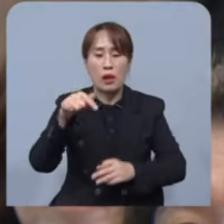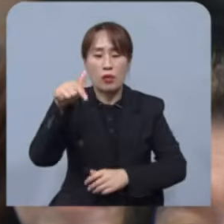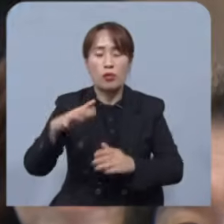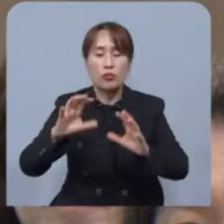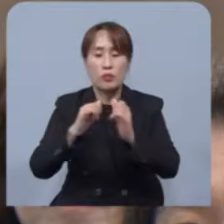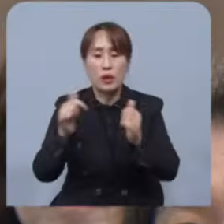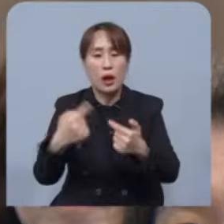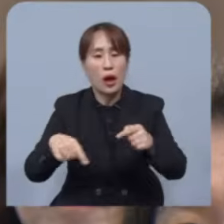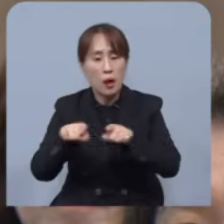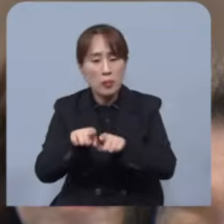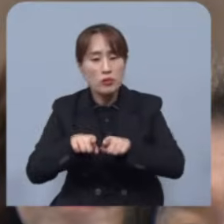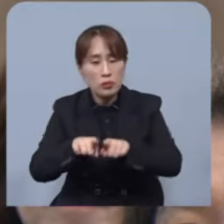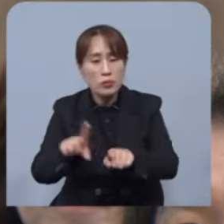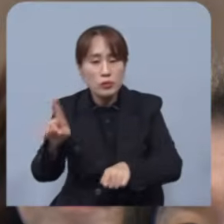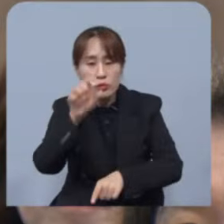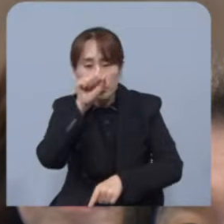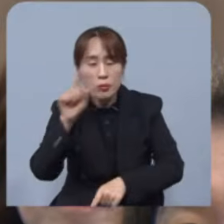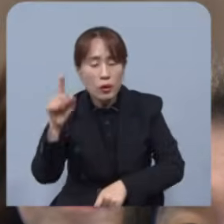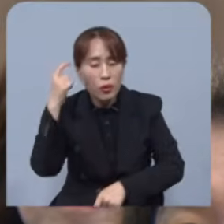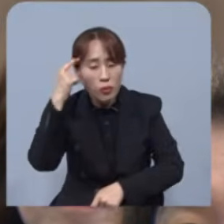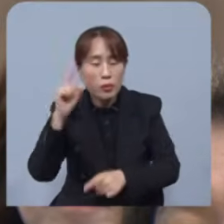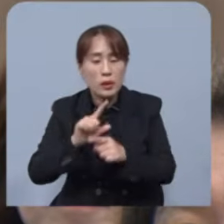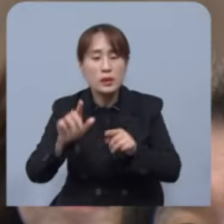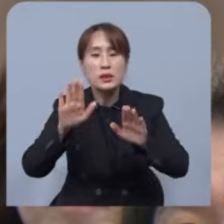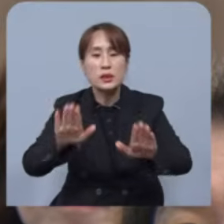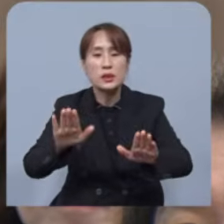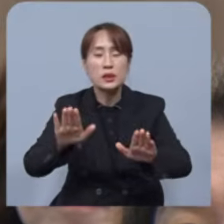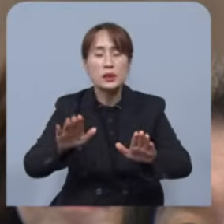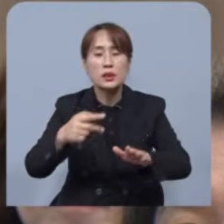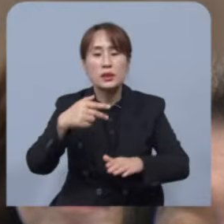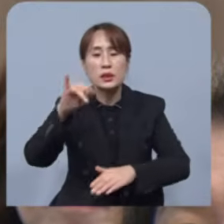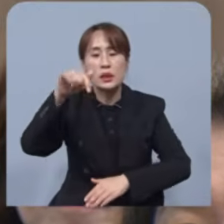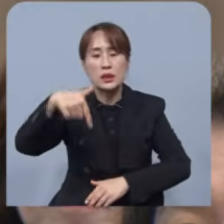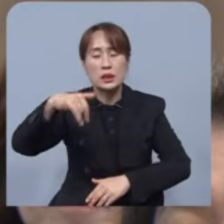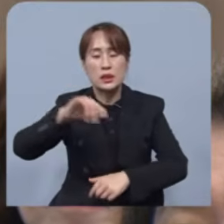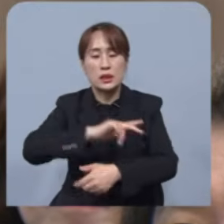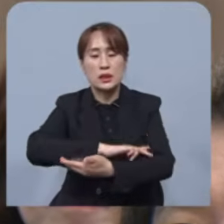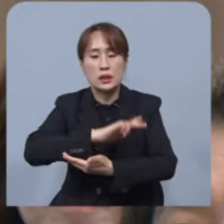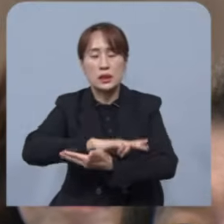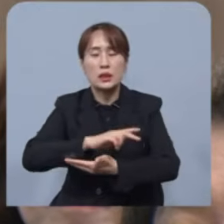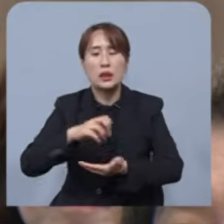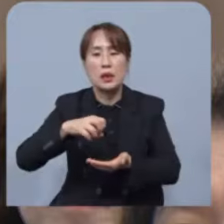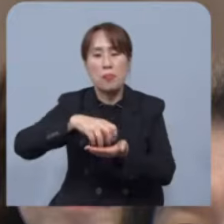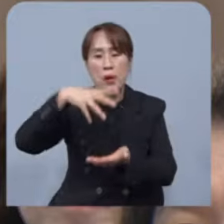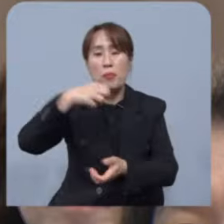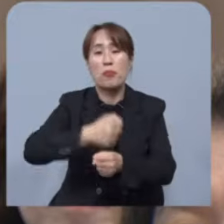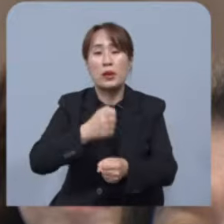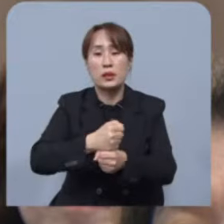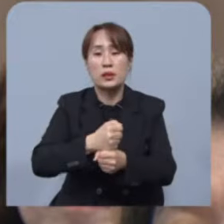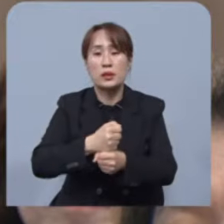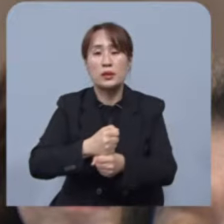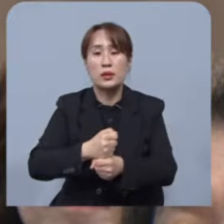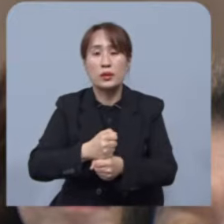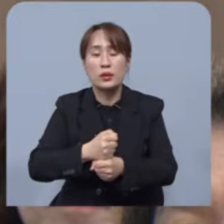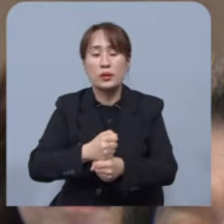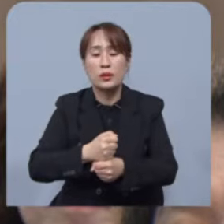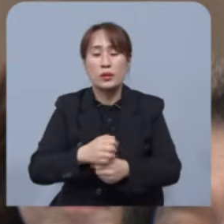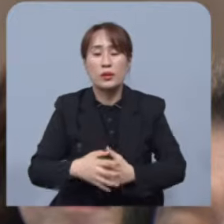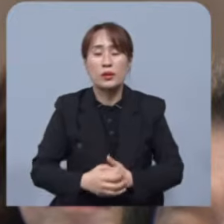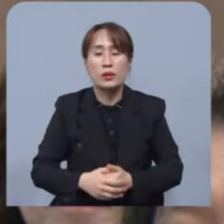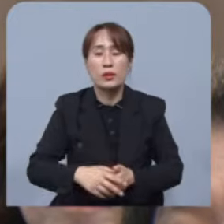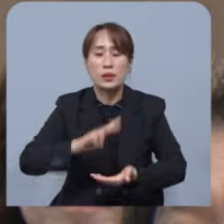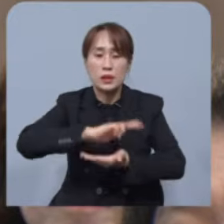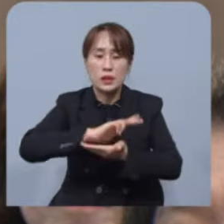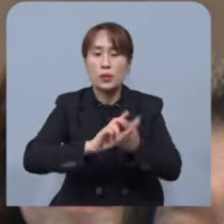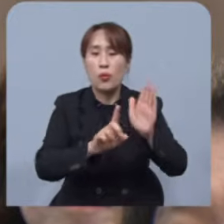하면 좋을까 고민하다가 현존 직지를 모티브로 해서 직지 글빵을 만들어 가지고